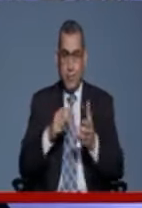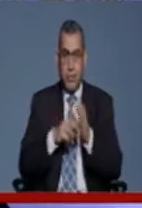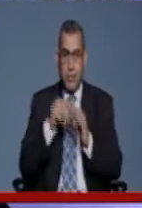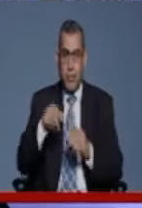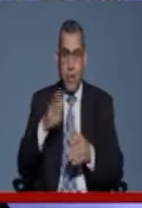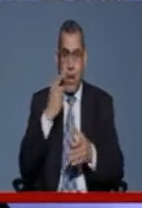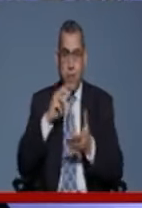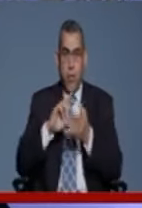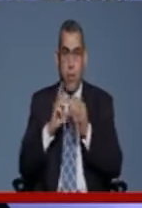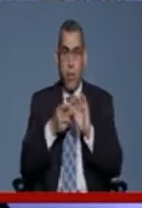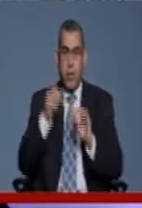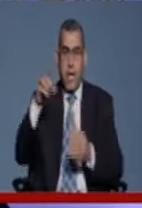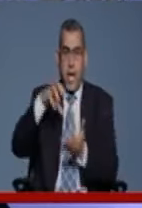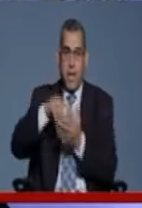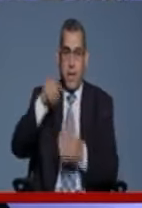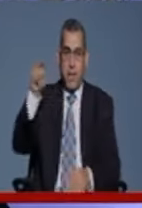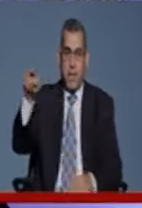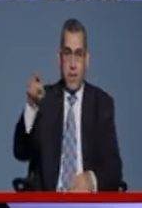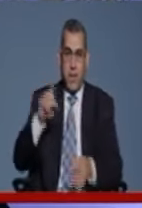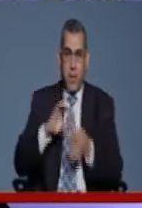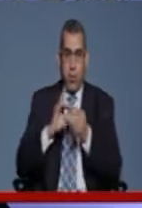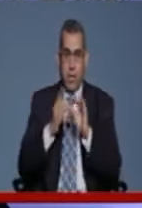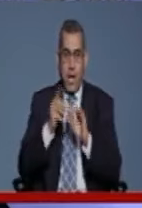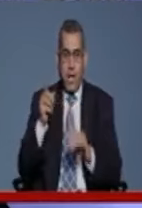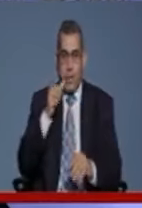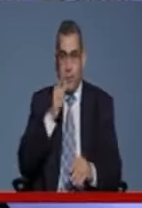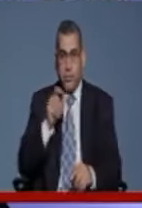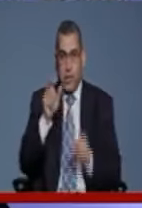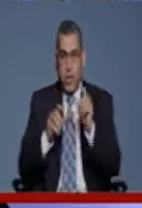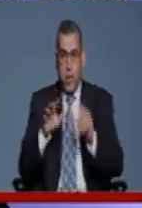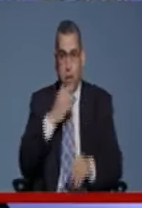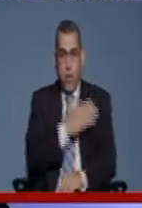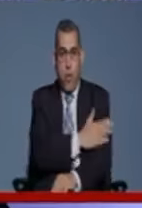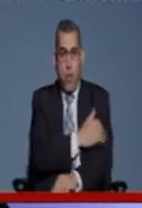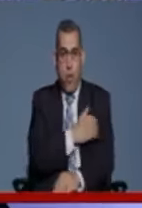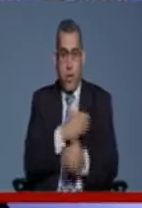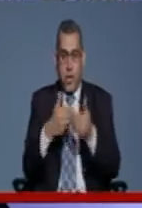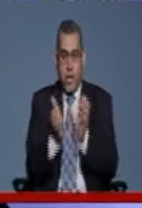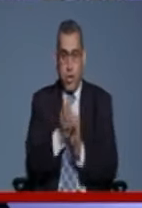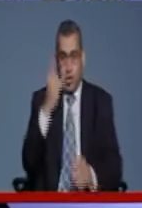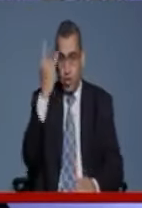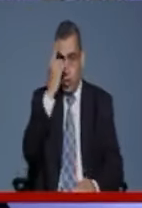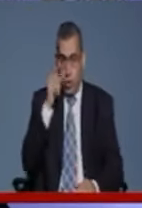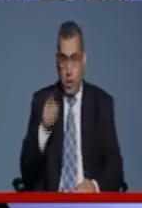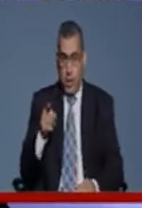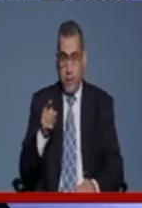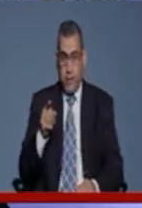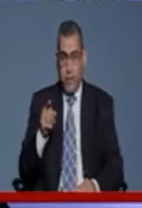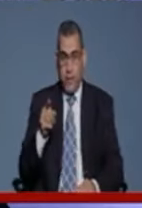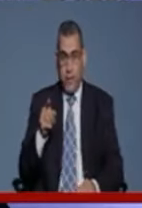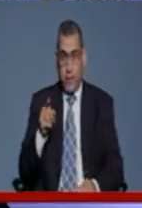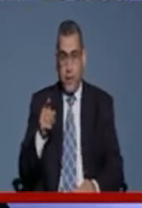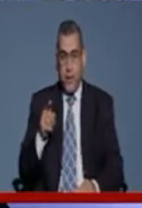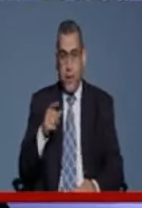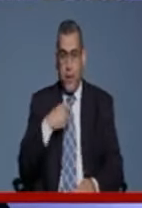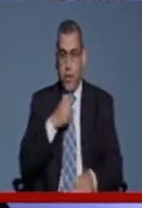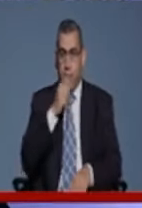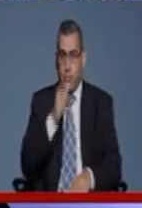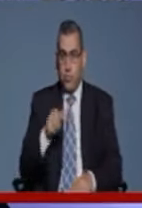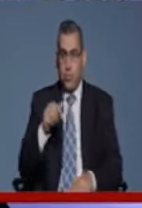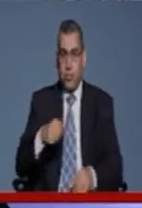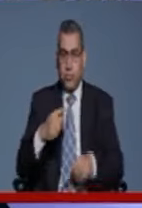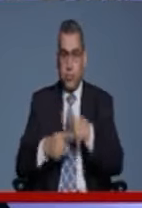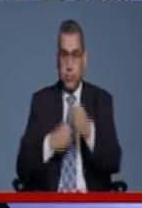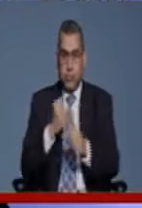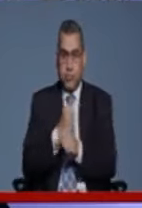الباسلة. الإخوة والأبناء أعضاء هيئة الشرطة تحيه لكم وانتم تواصلون